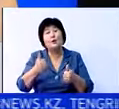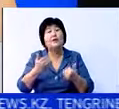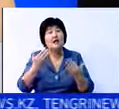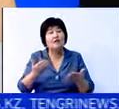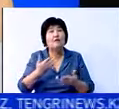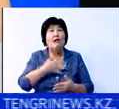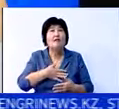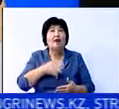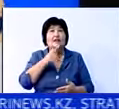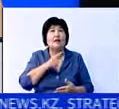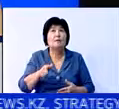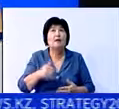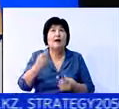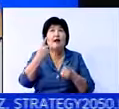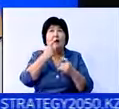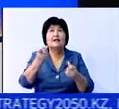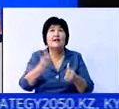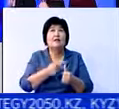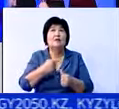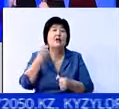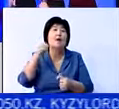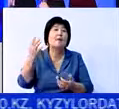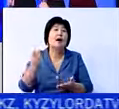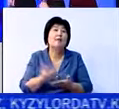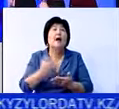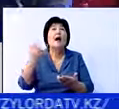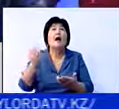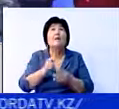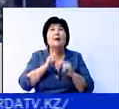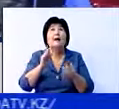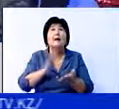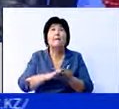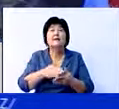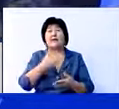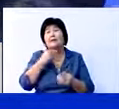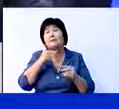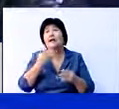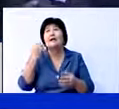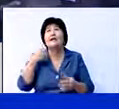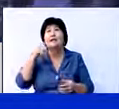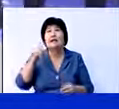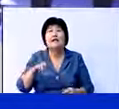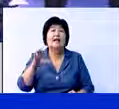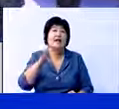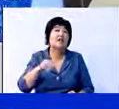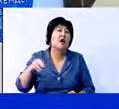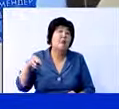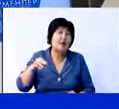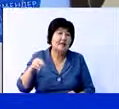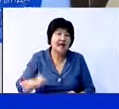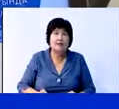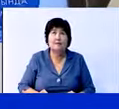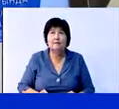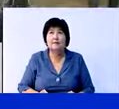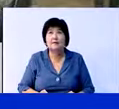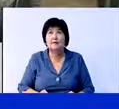вот волнительный момент. Оглашаются имена победителей. Обладателем приза зрительских симпатий стал кызылординец Сартай Мухаммедали.